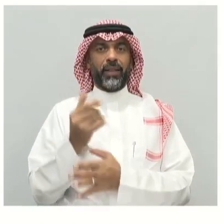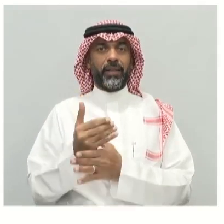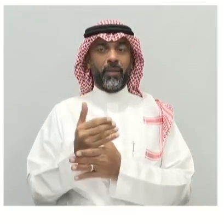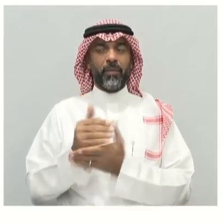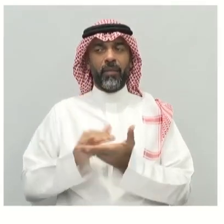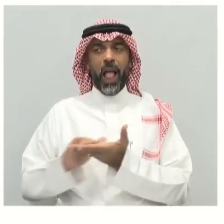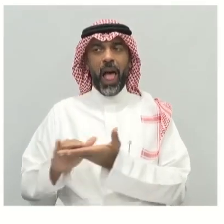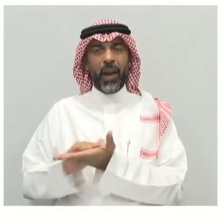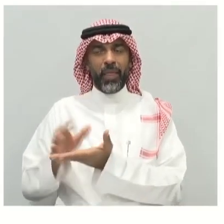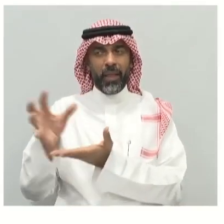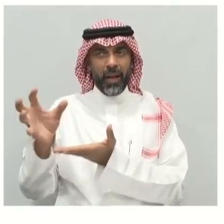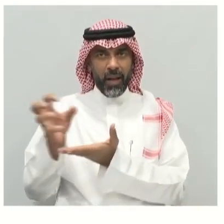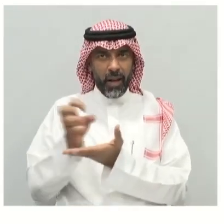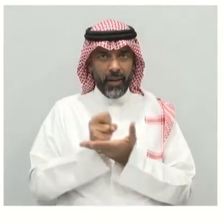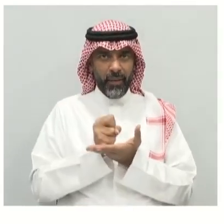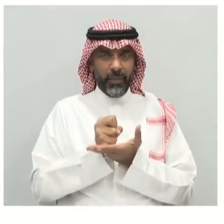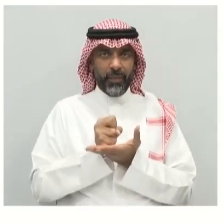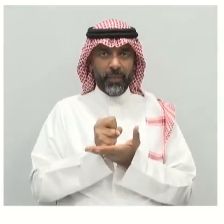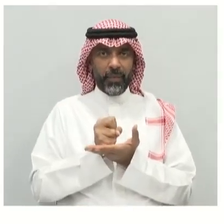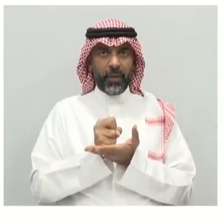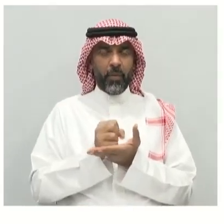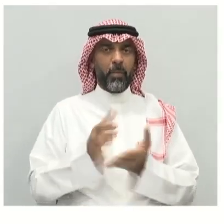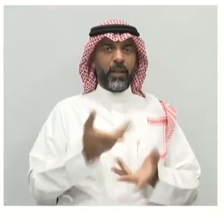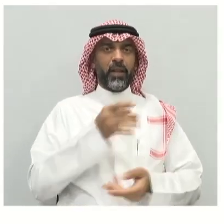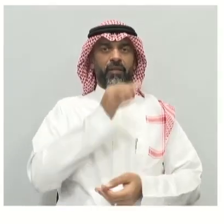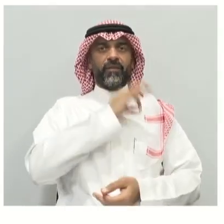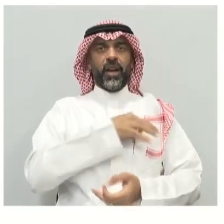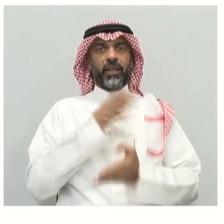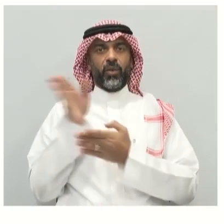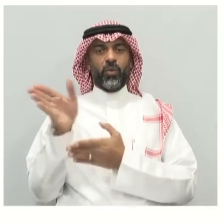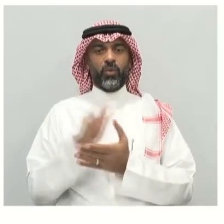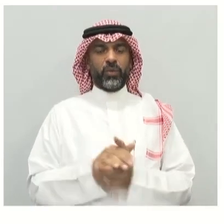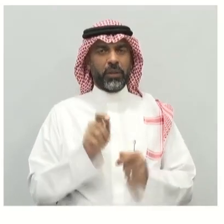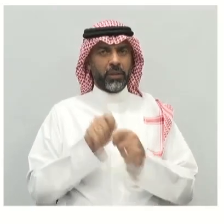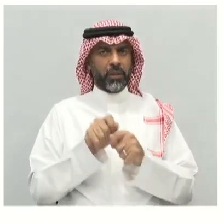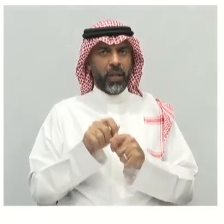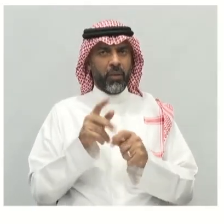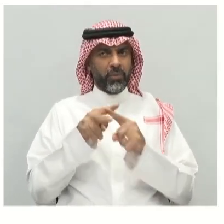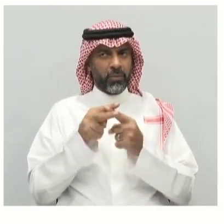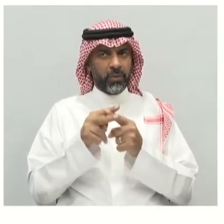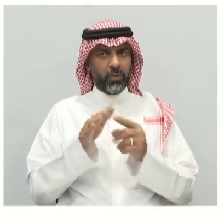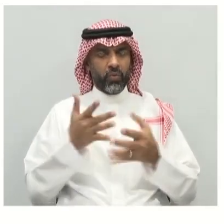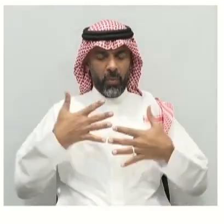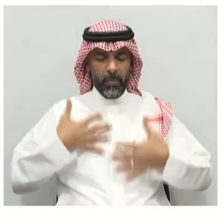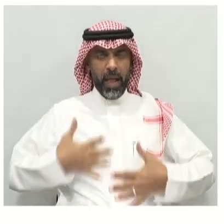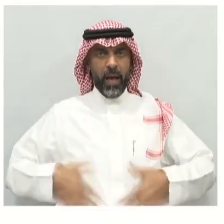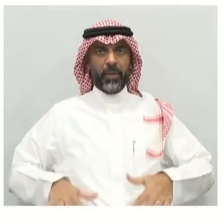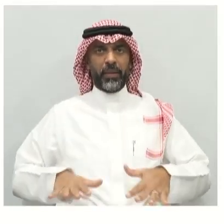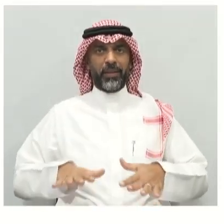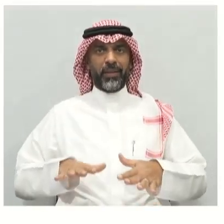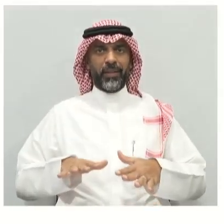من البيئه من الطبيعه نستوردها ونستفيد منها نصنع فيها جلود نصنع فيها ملابس